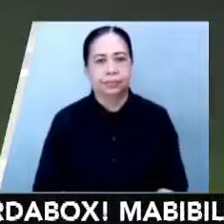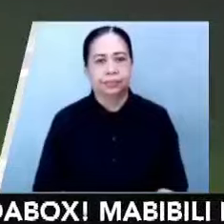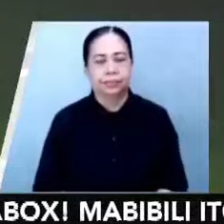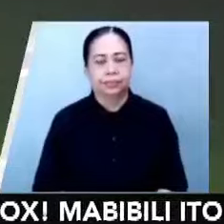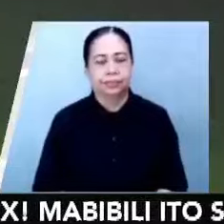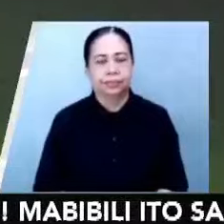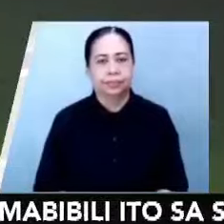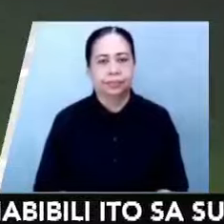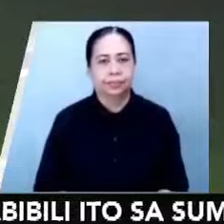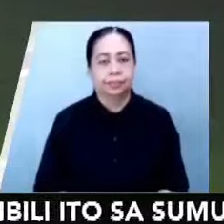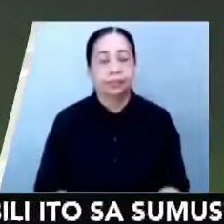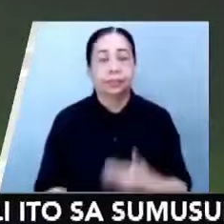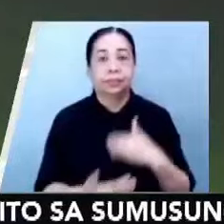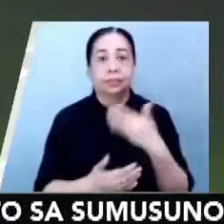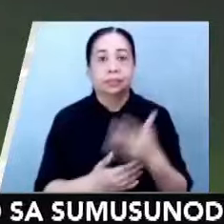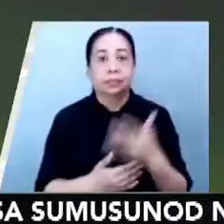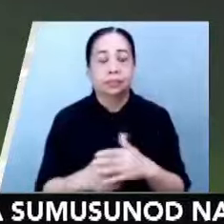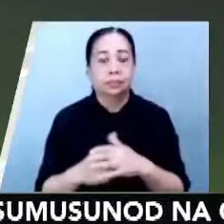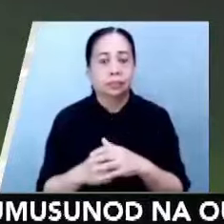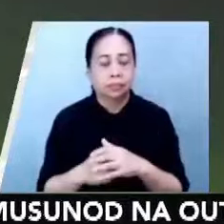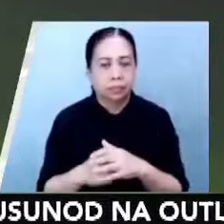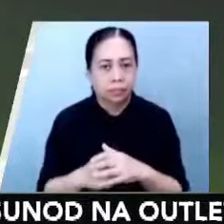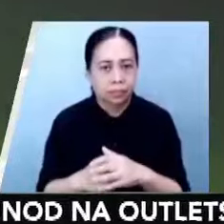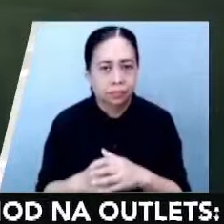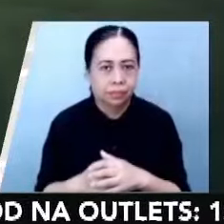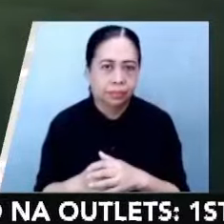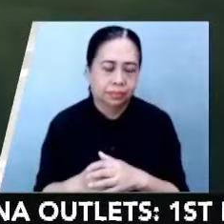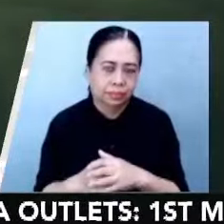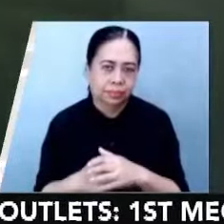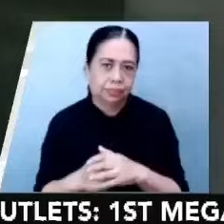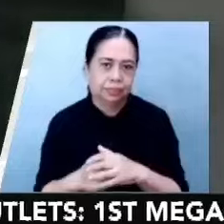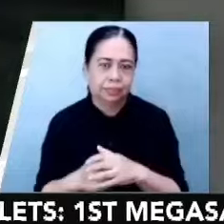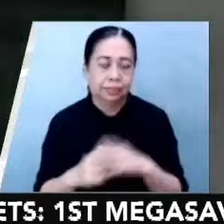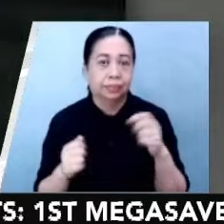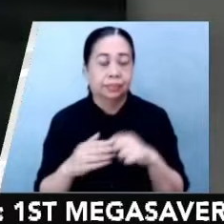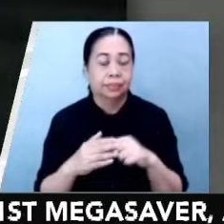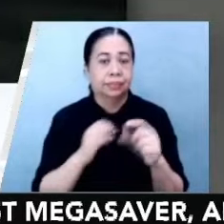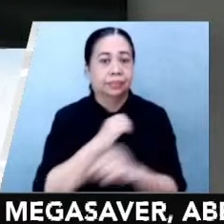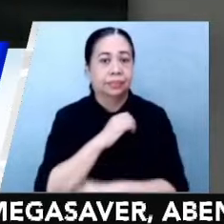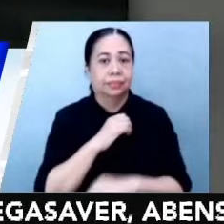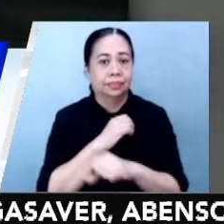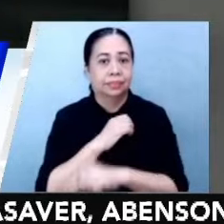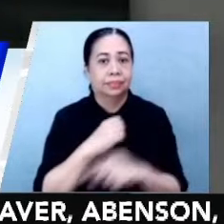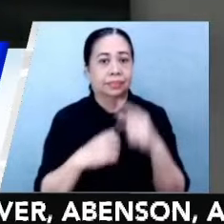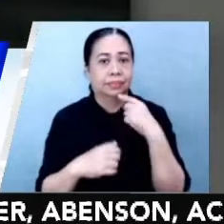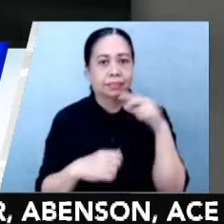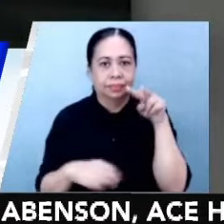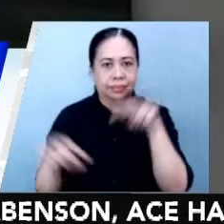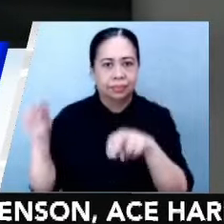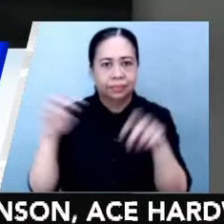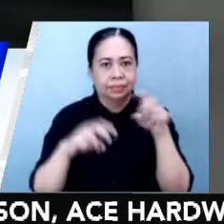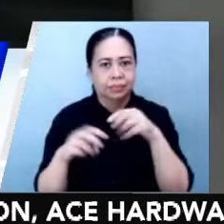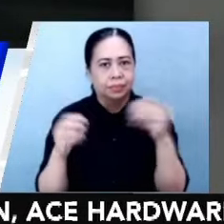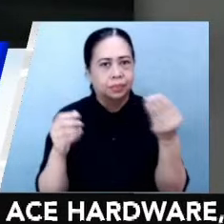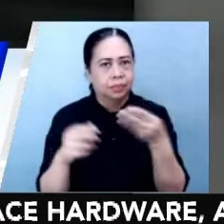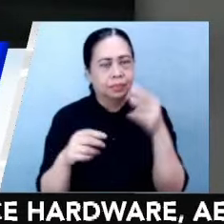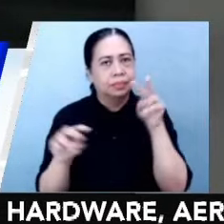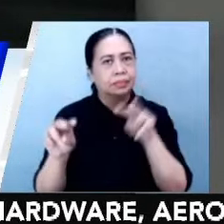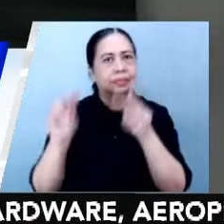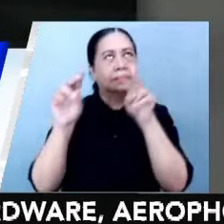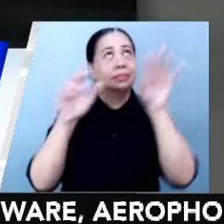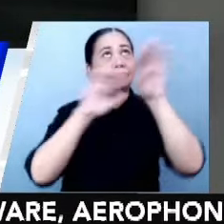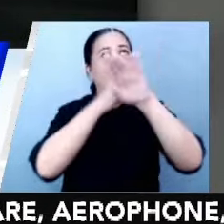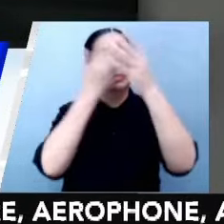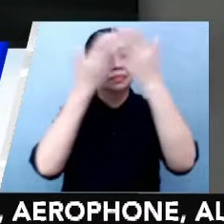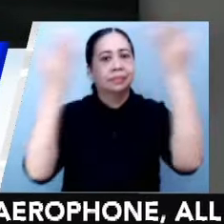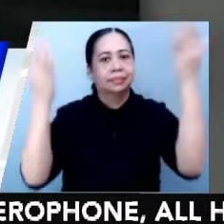Namataan ang tinatawag na light pillars sa Ginayangan, Quezon. Sabi ng ilang nakakita, ilang minuto itong nasilayan sa kalangitan.